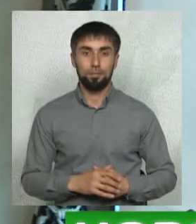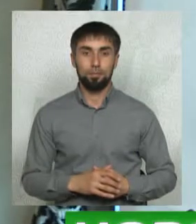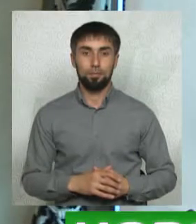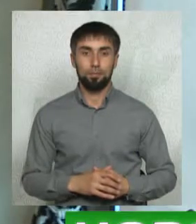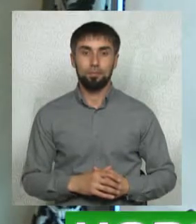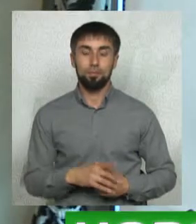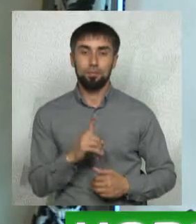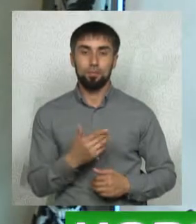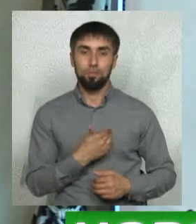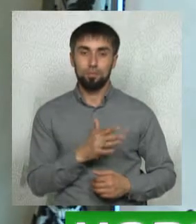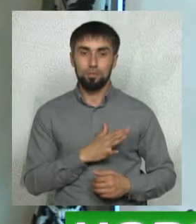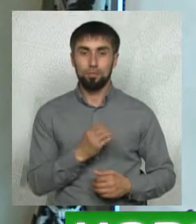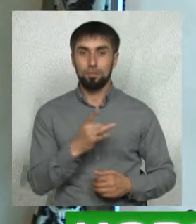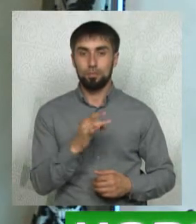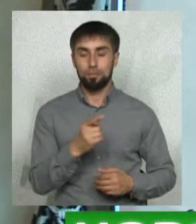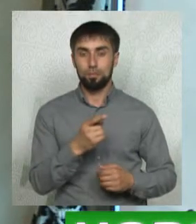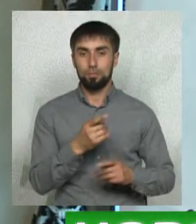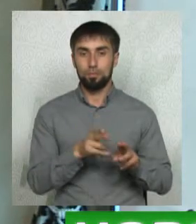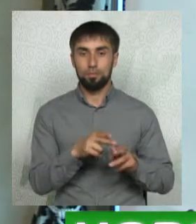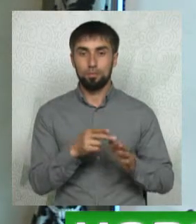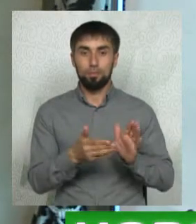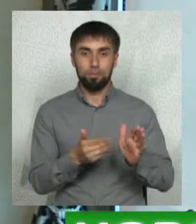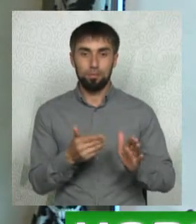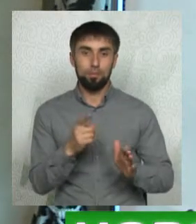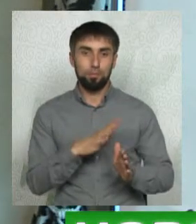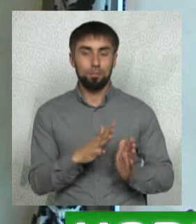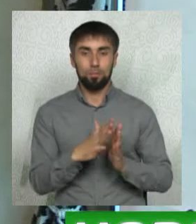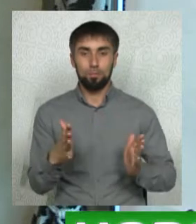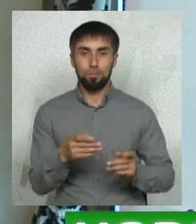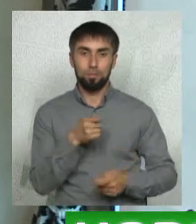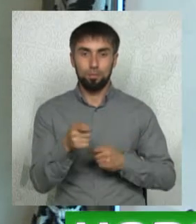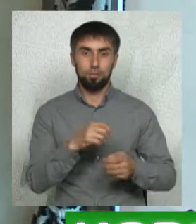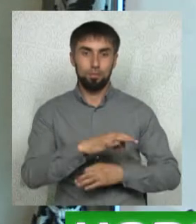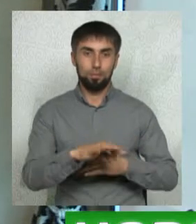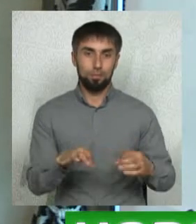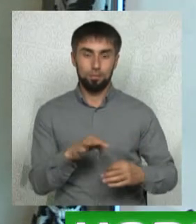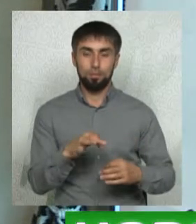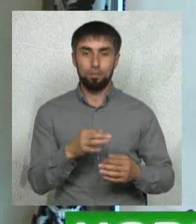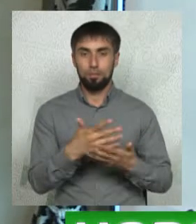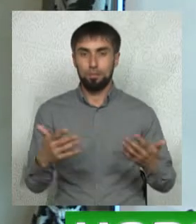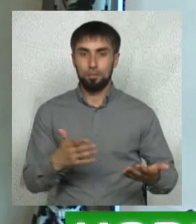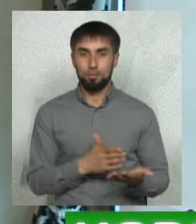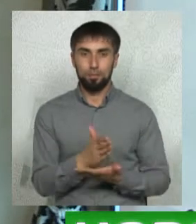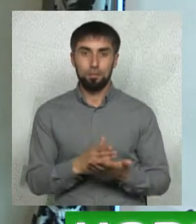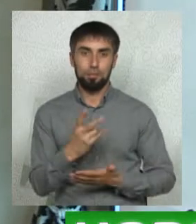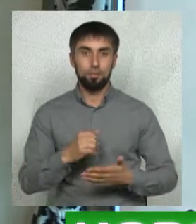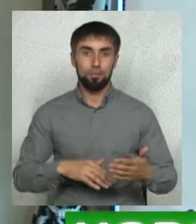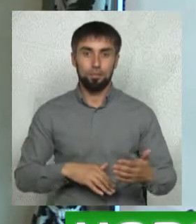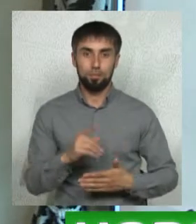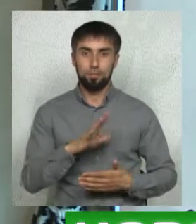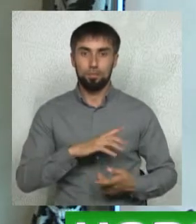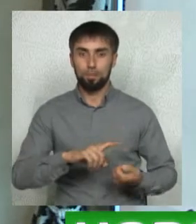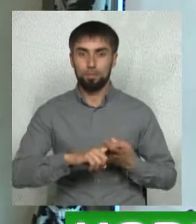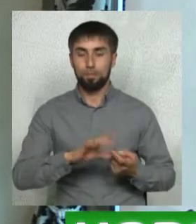Единственное, к чему бы хотелось тоже еще призвать, это чтобы больше подавали проектов какой-то направленности научной, что-то